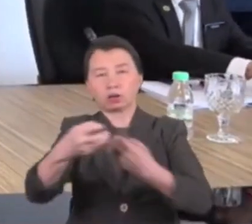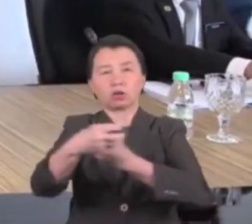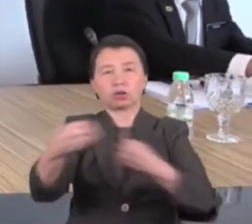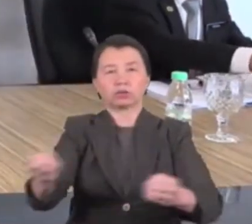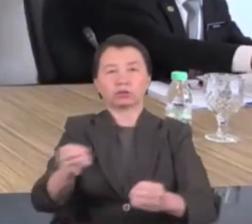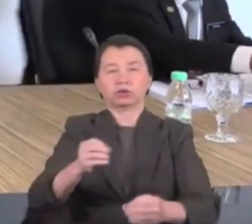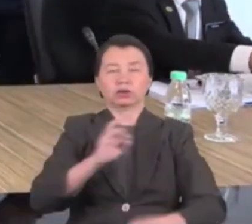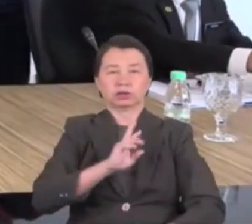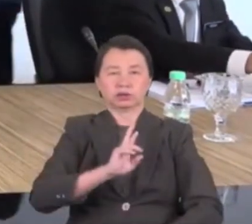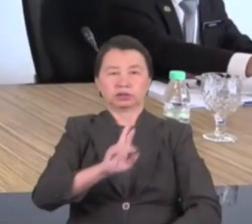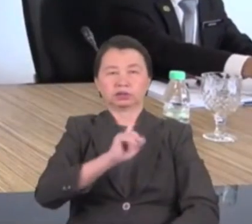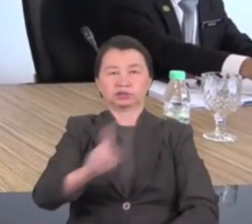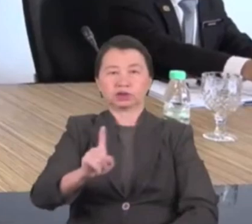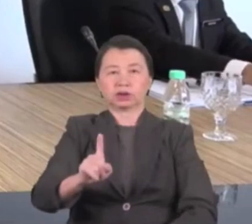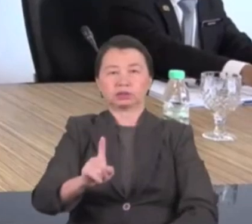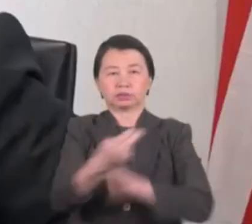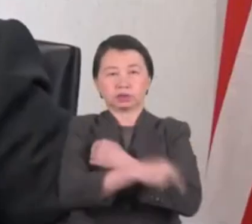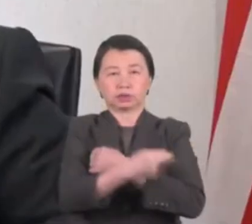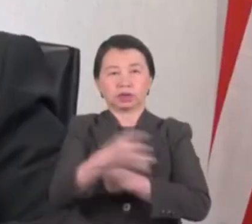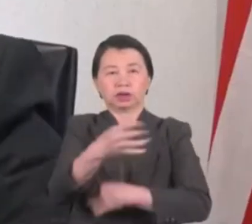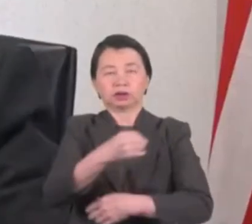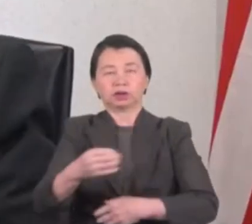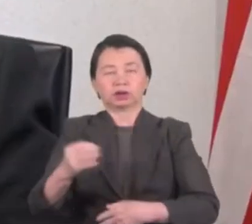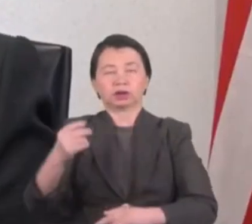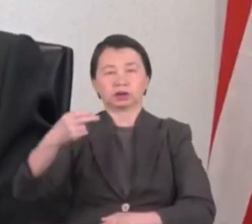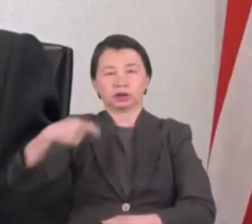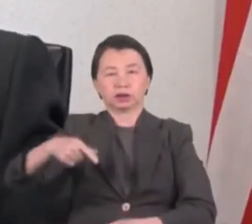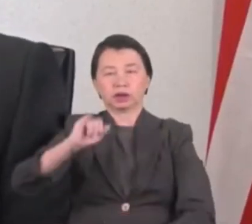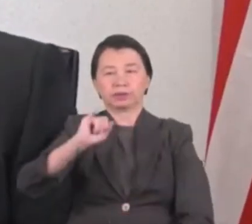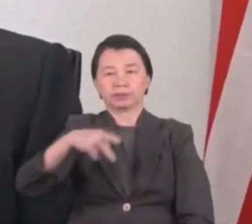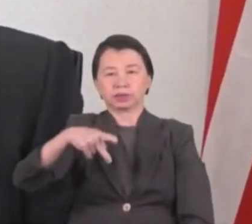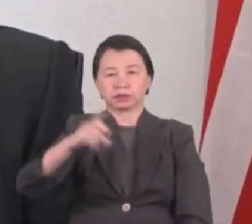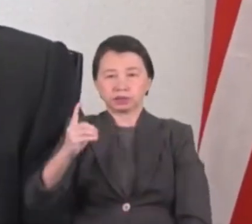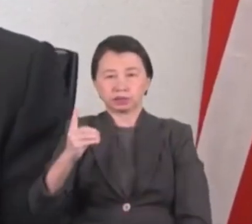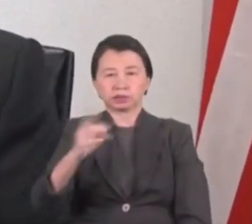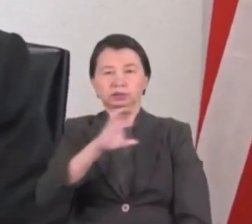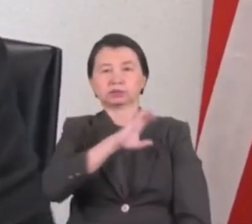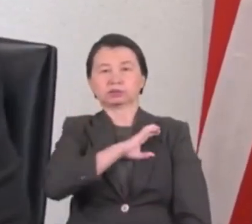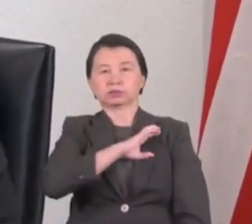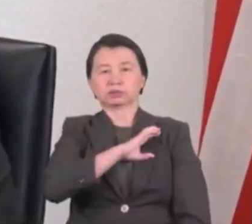pejabat Jabatan Agama Islam Negeri-Negeri serta Ibu Pejabat Daerah IPD Polis.